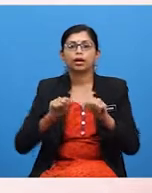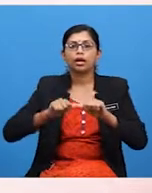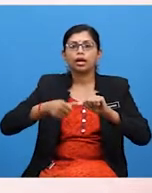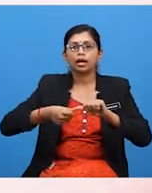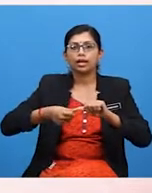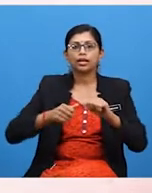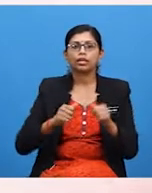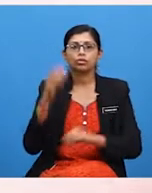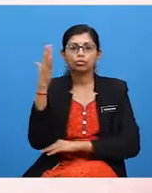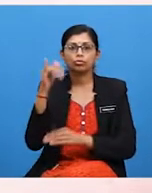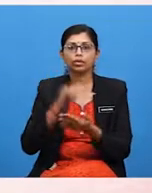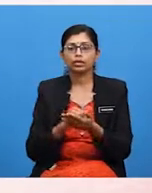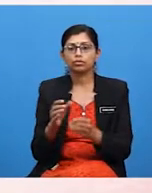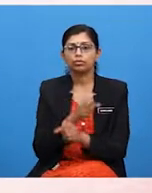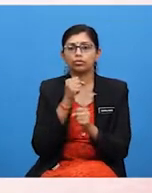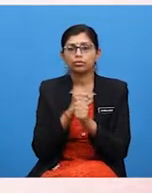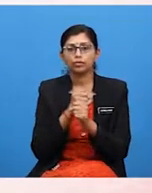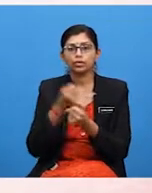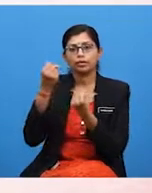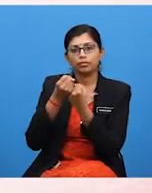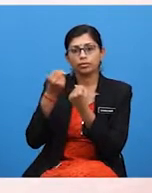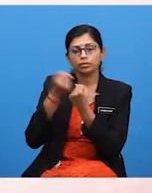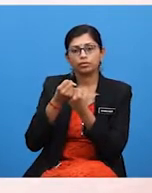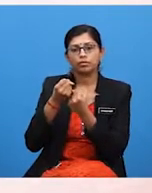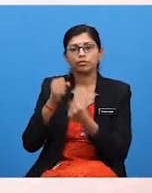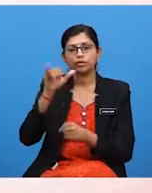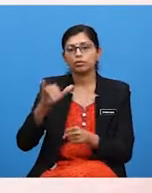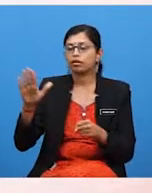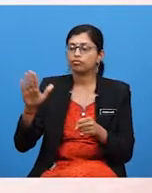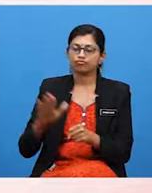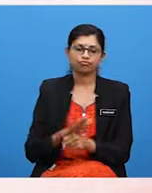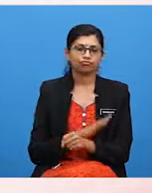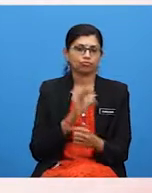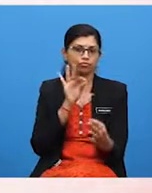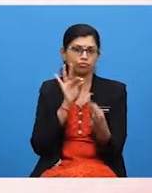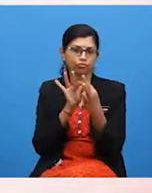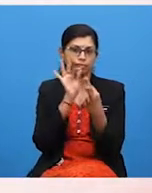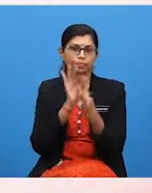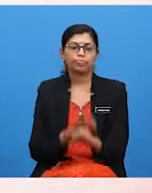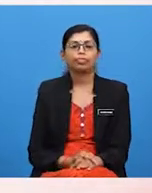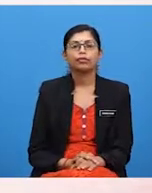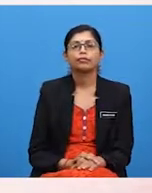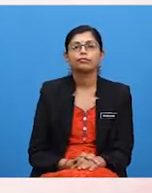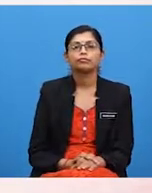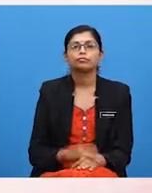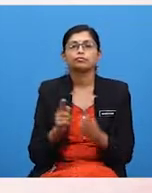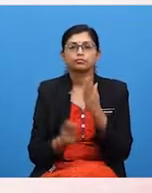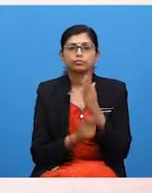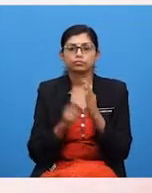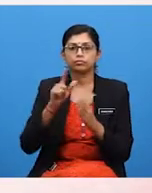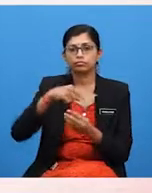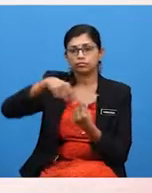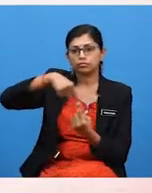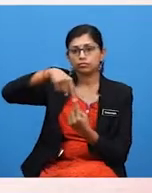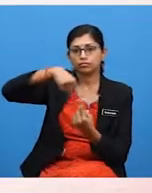ditambah agar tumbuhan itu mendapat sokongan mekanikal yang sempurna.